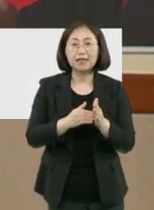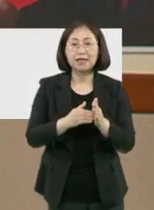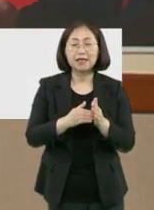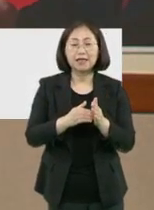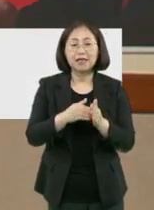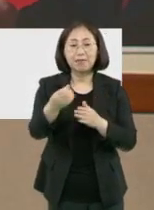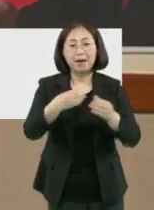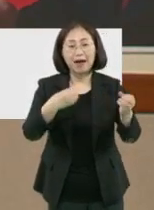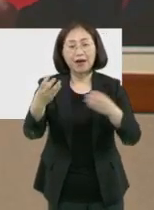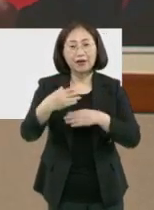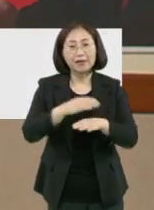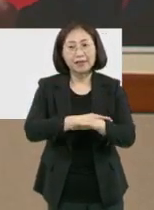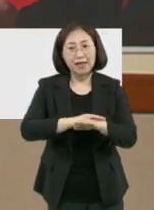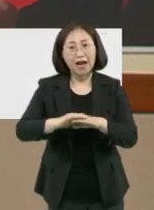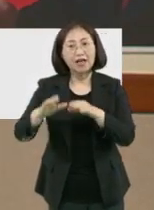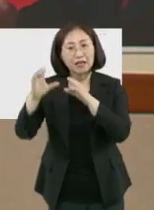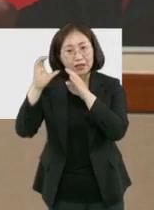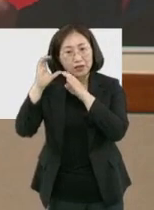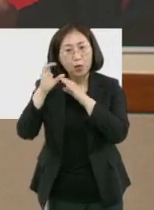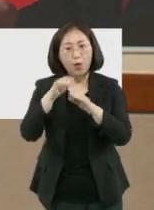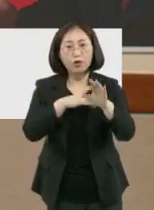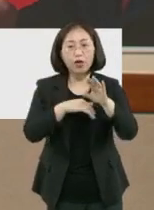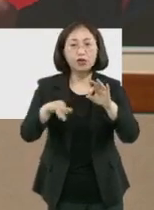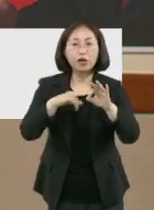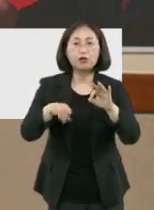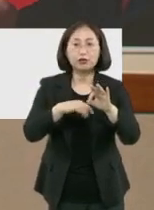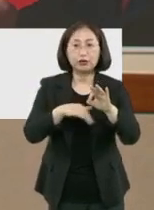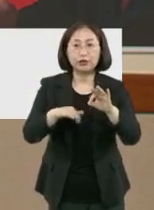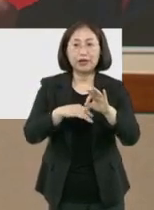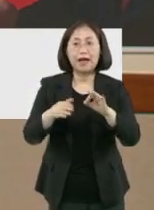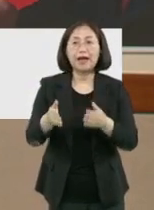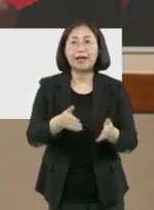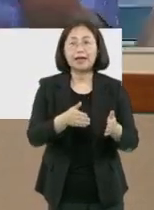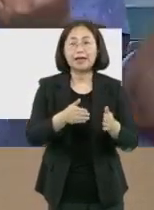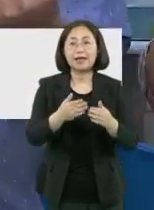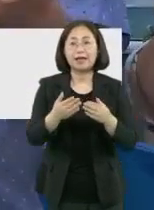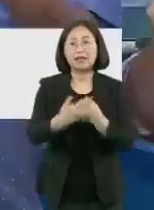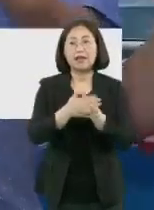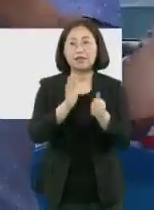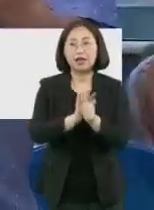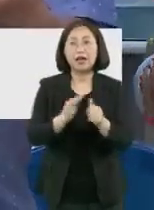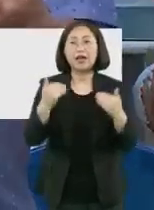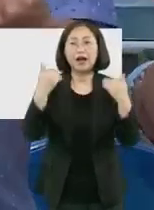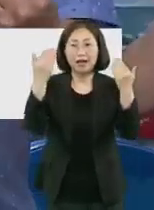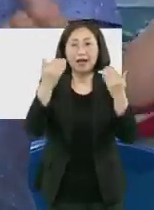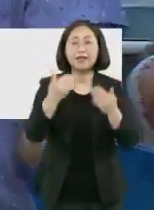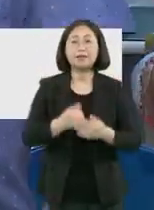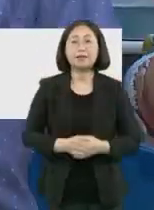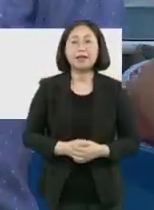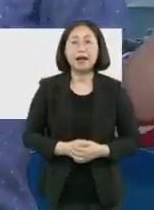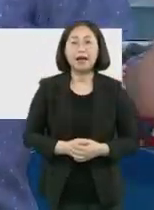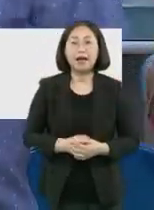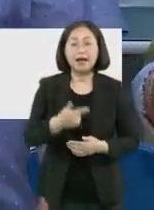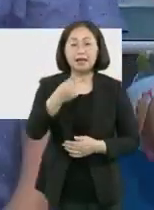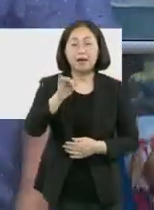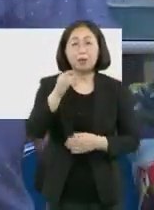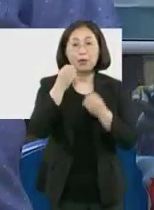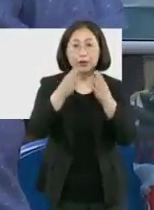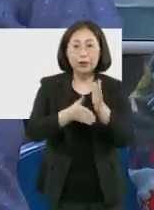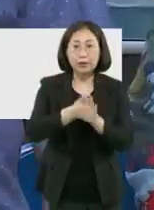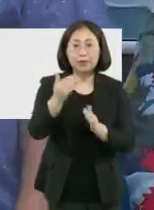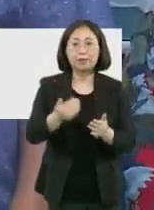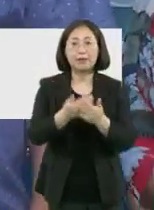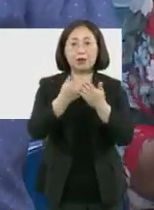귀 기울이며 서천군 상생의 길을 넓히겠습니다. 내포 신도시 발전과